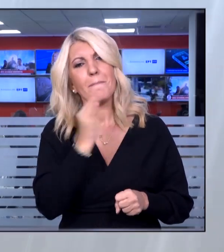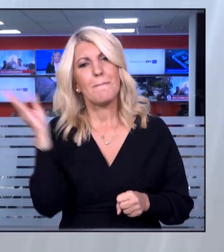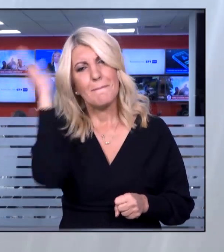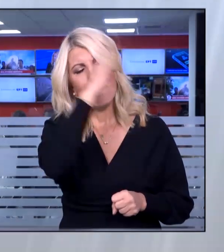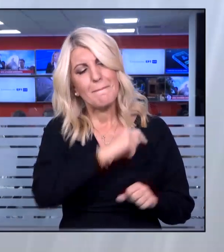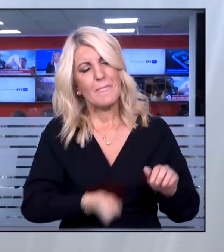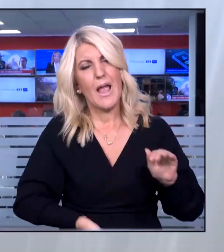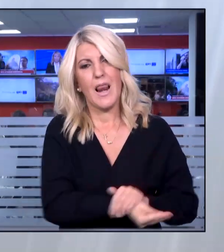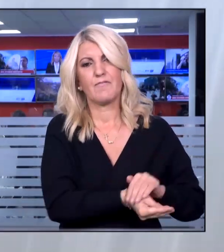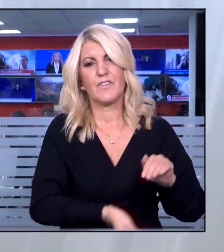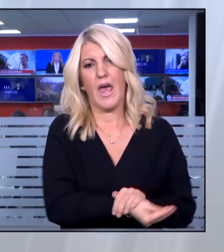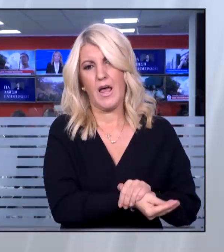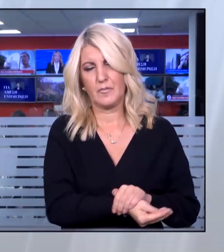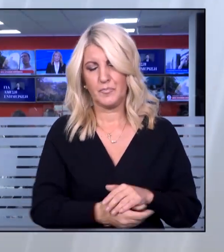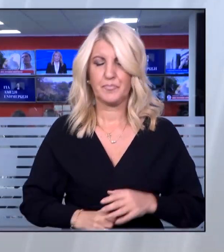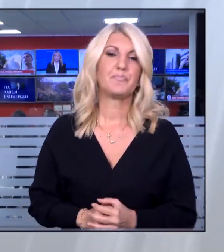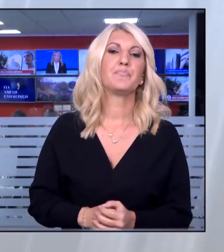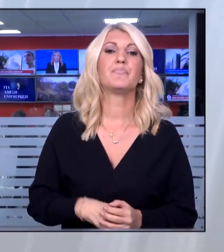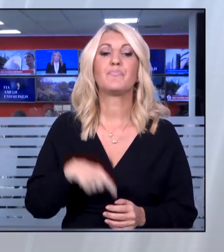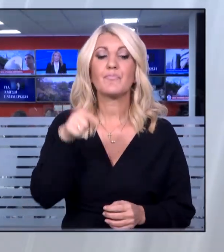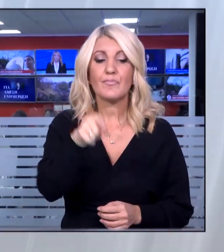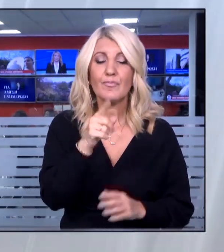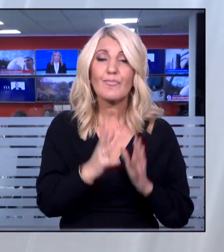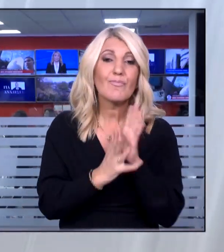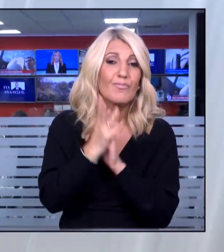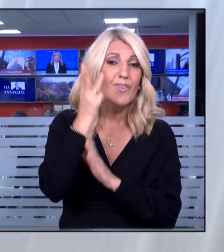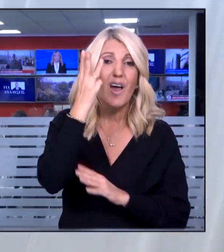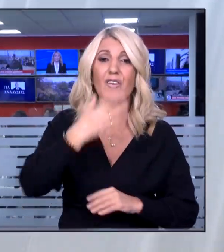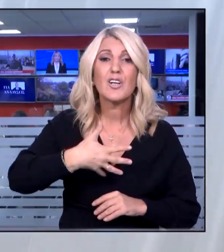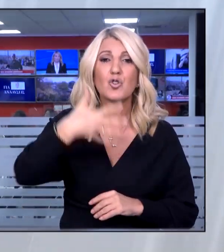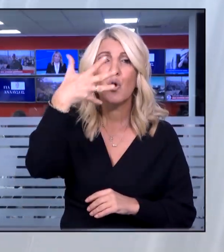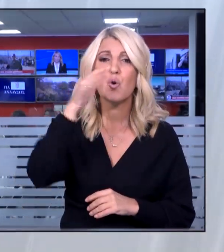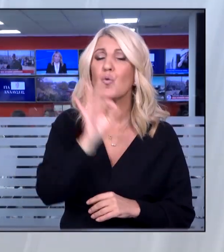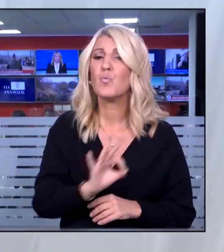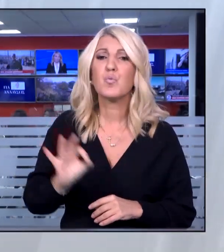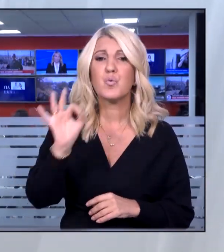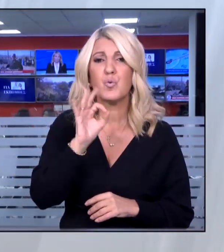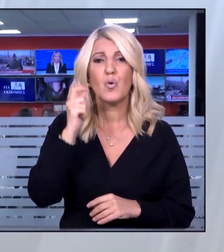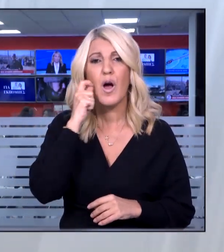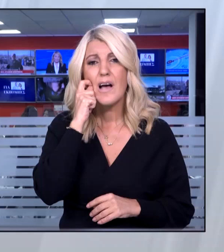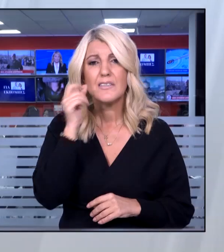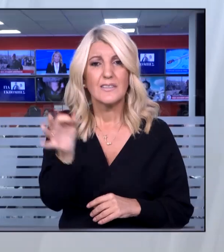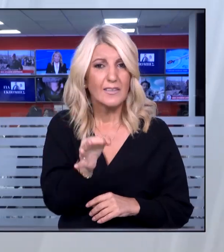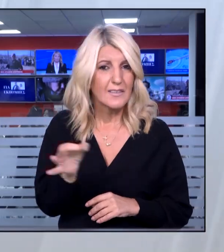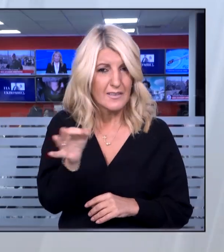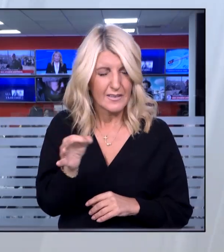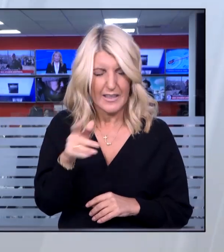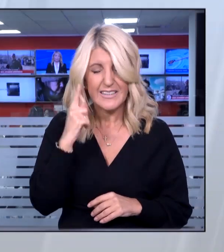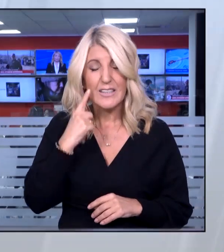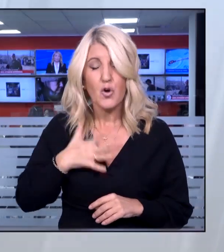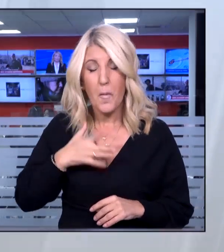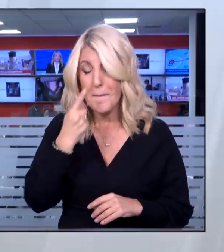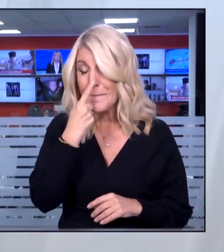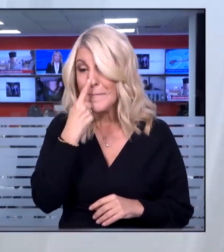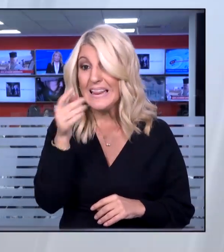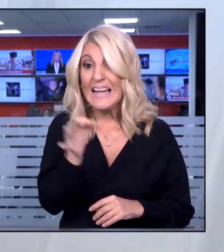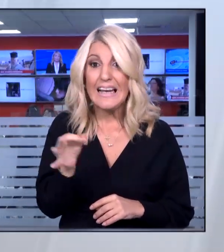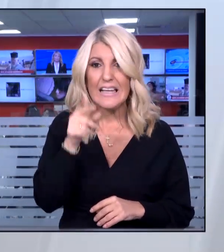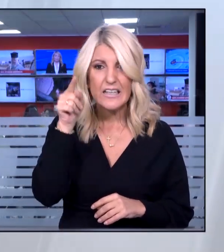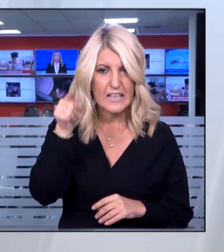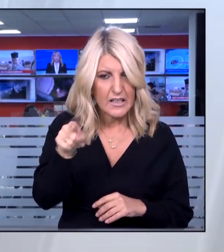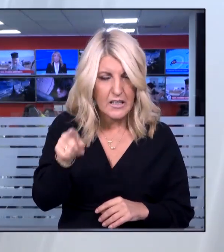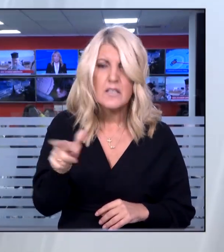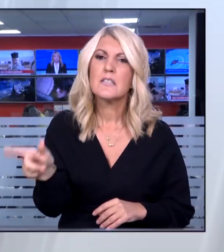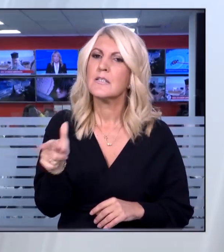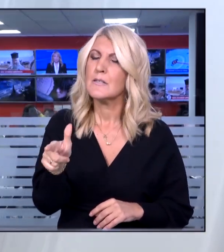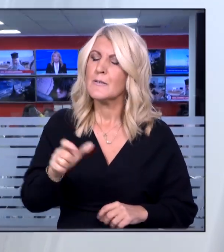ότι βίωνε το 13χρονο κορίτσι στη Λέσβο. Πριν από μερικές ημέρες είχε βρει το κουράγιο και είχε καταγγείλει τον βιασμό της